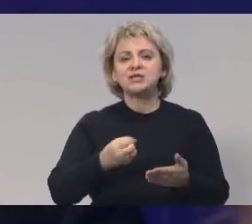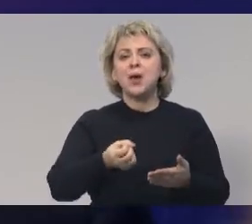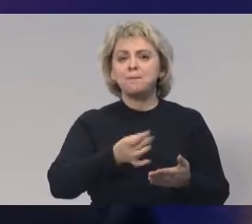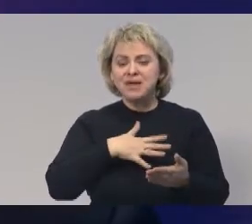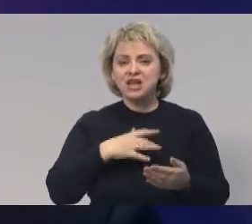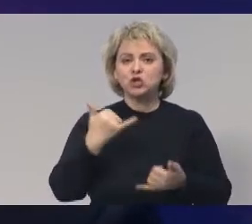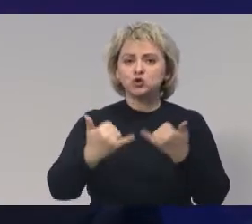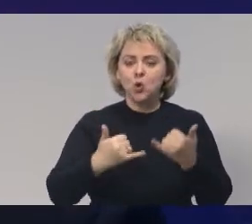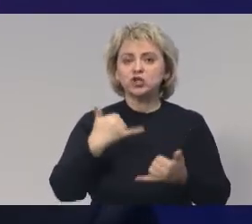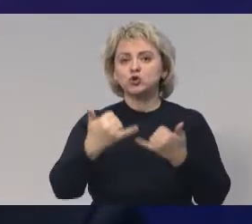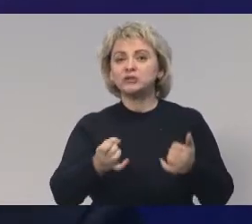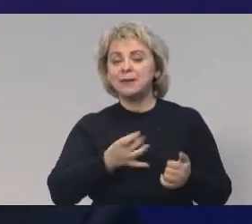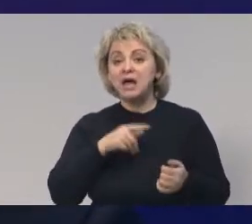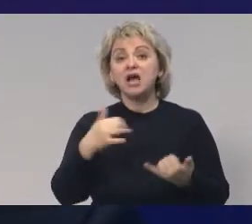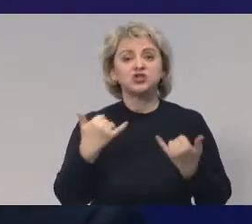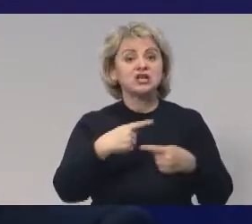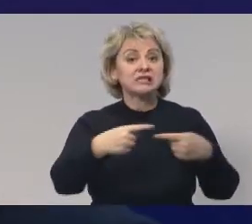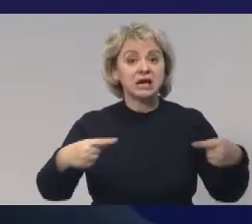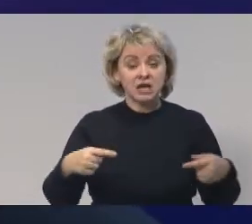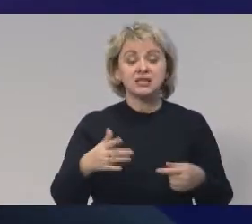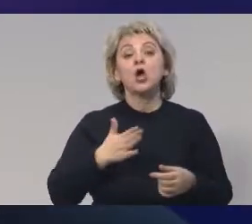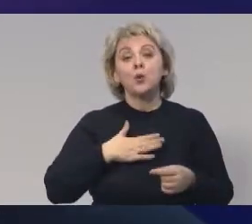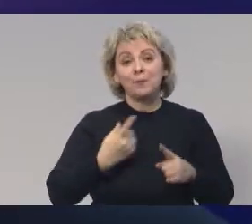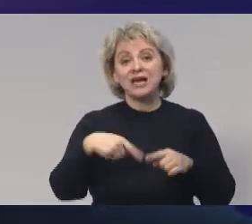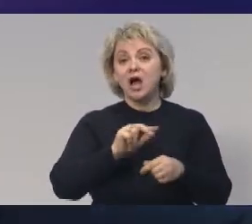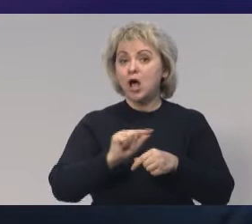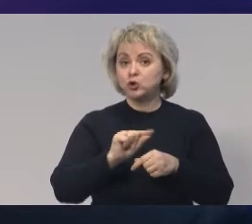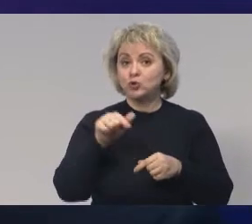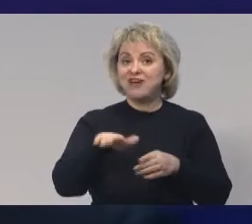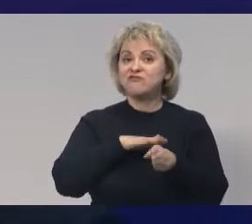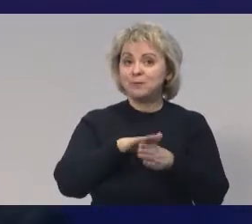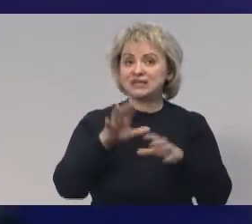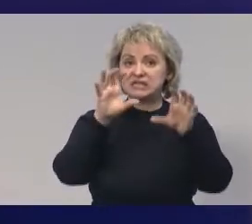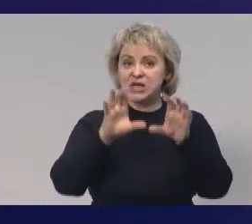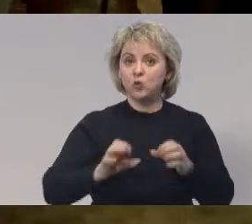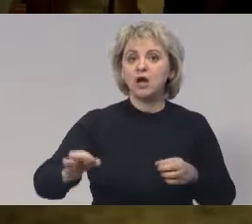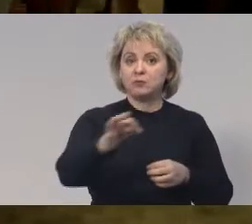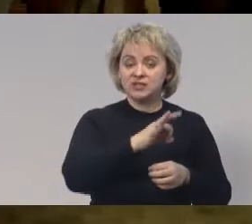желтые, желто-белые, а они сейчас разные. Вот мы именно контролируем выполнение закона областного.